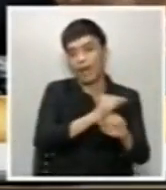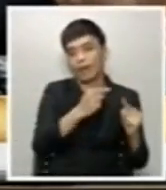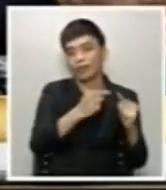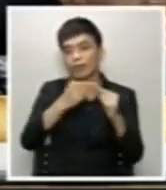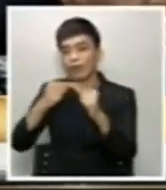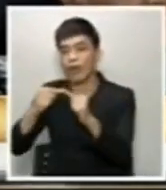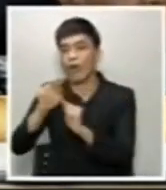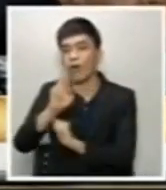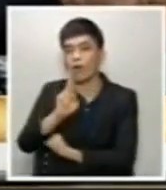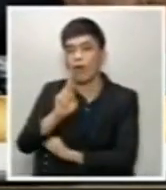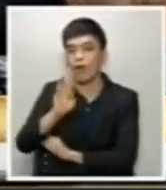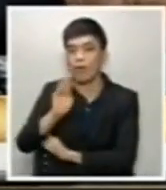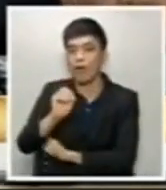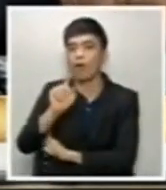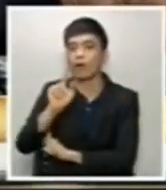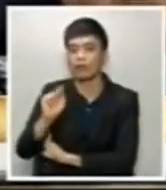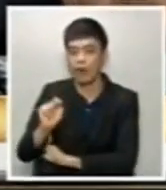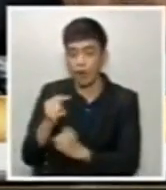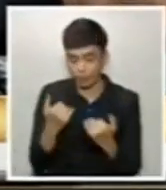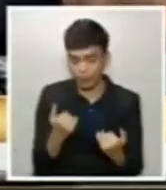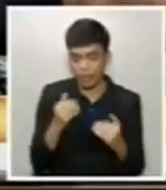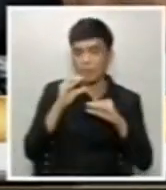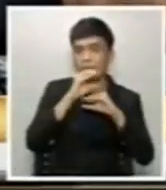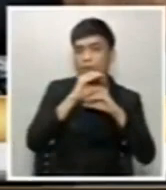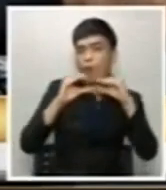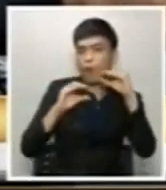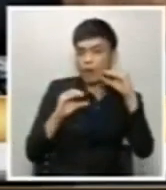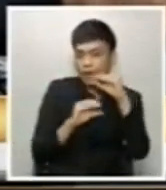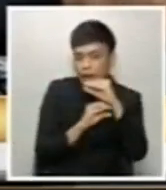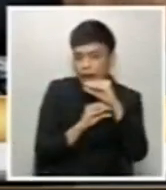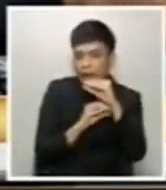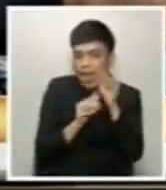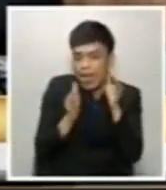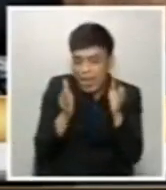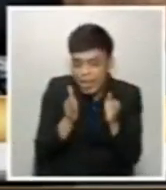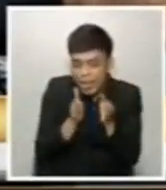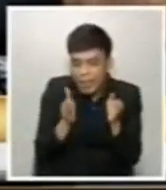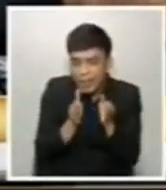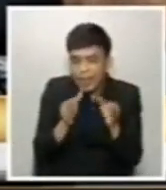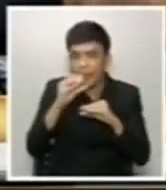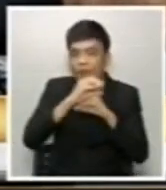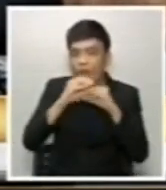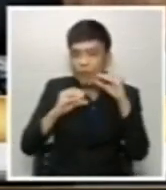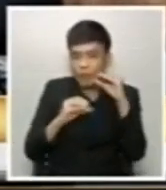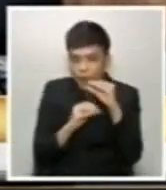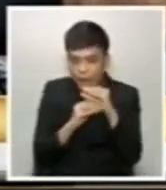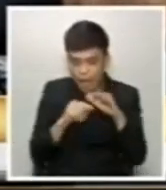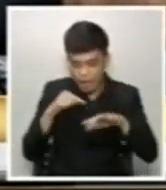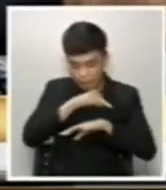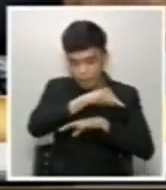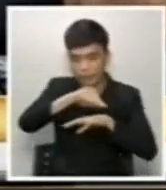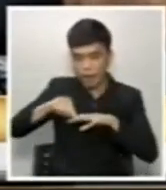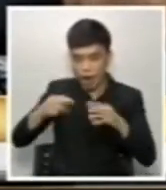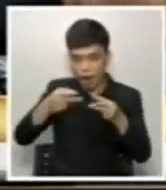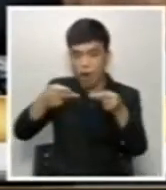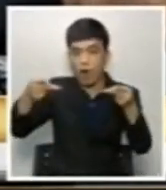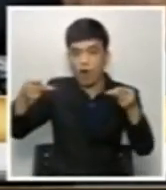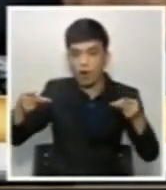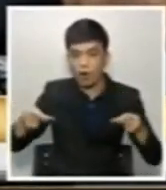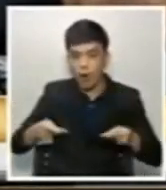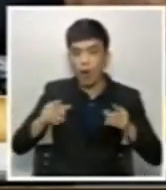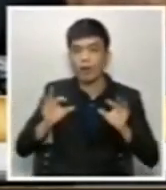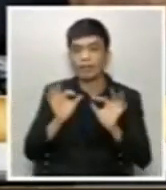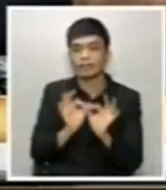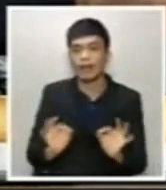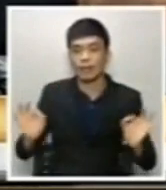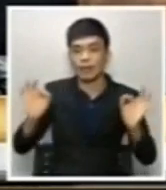รีว่ายังมีโครงการชนประทานเล็กๆขนาดเล็กที่อยู่ในพื้นที่เกาะสำคัญที่เรามีการ